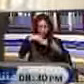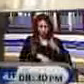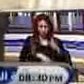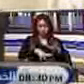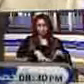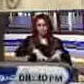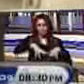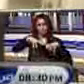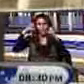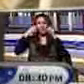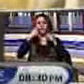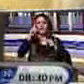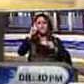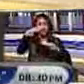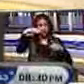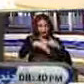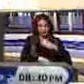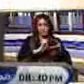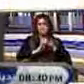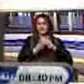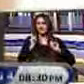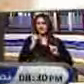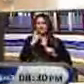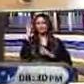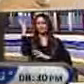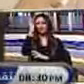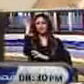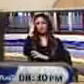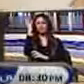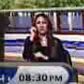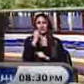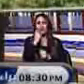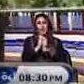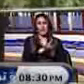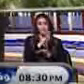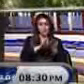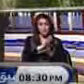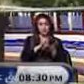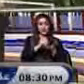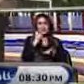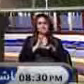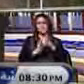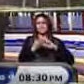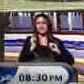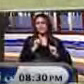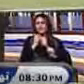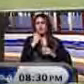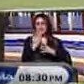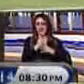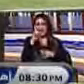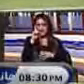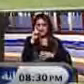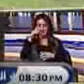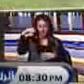وساندتها تبرعات الأهالي ليستطيعوا بذلك القضاء على معظم المشكلات التي تعاني منها الكرة المصرية، وعلى